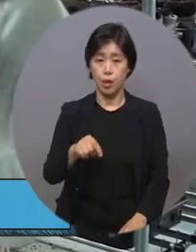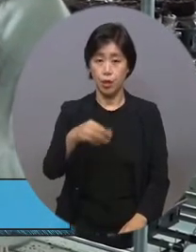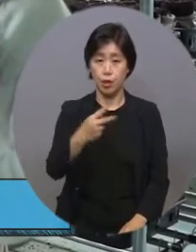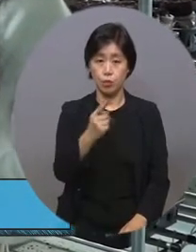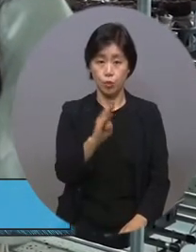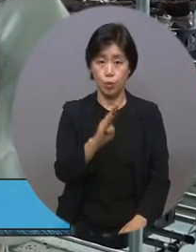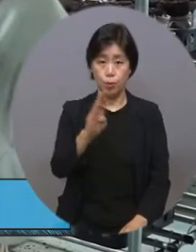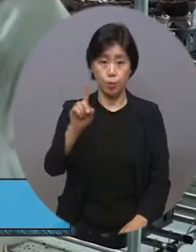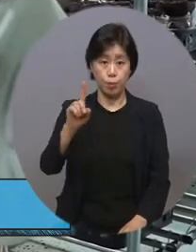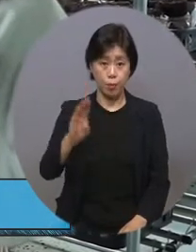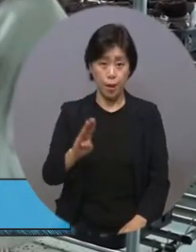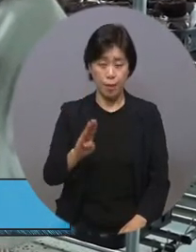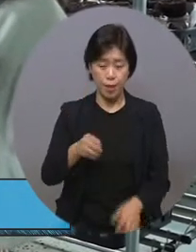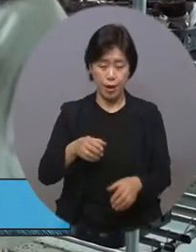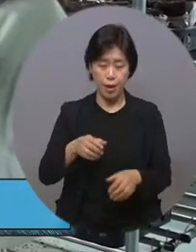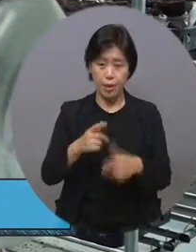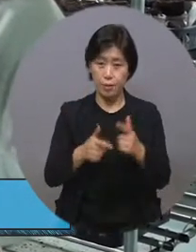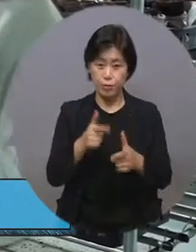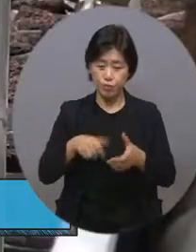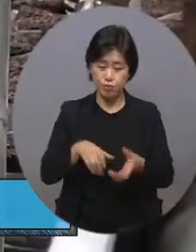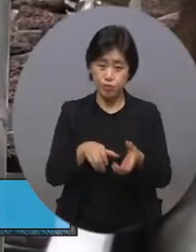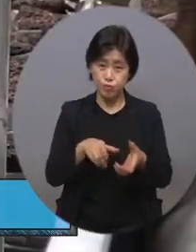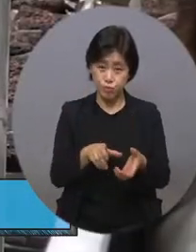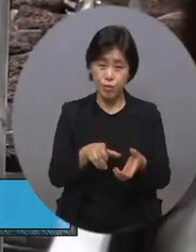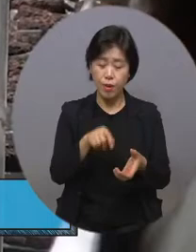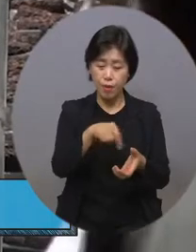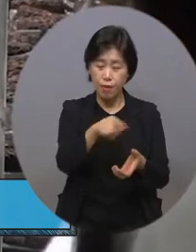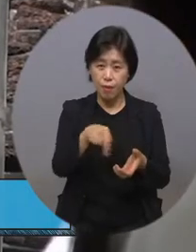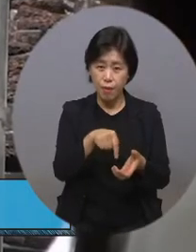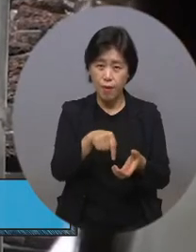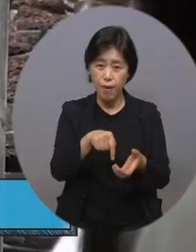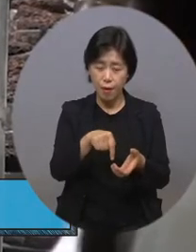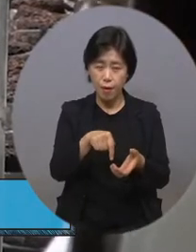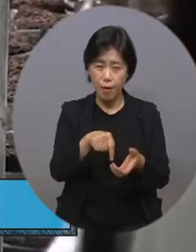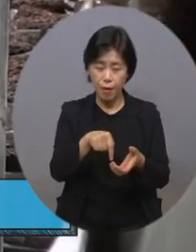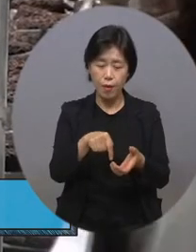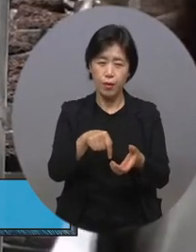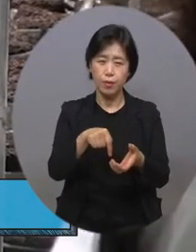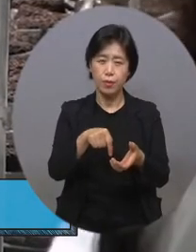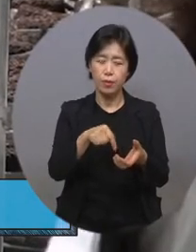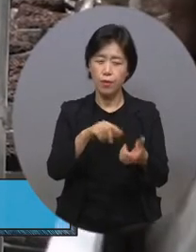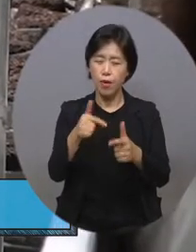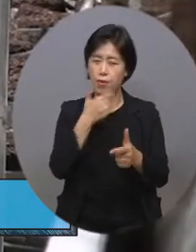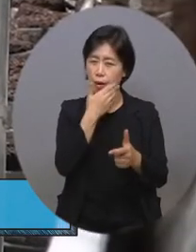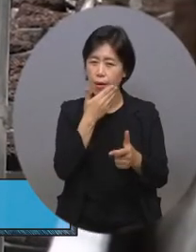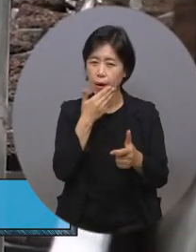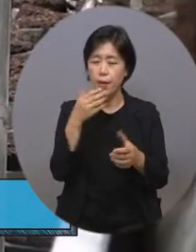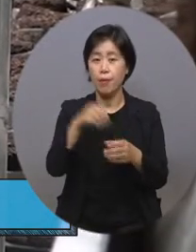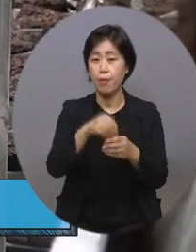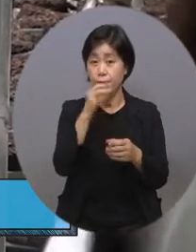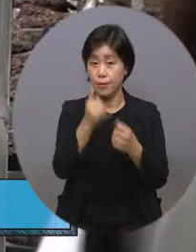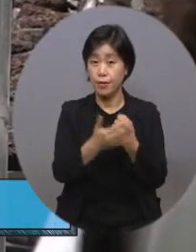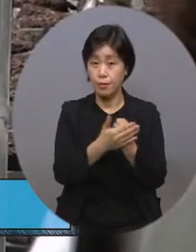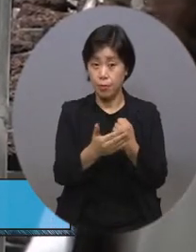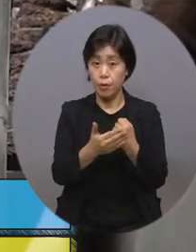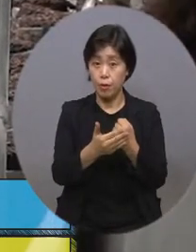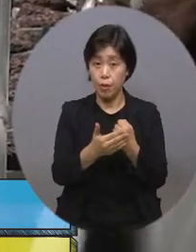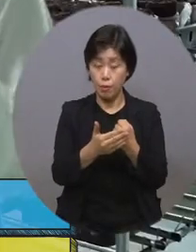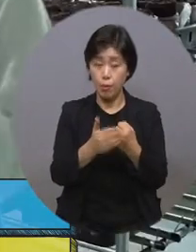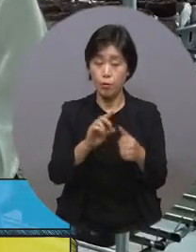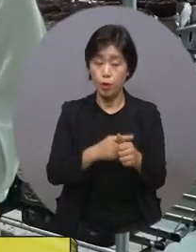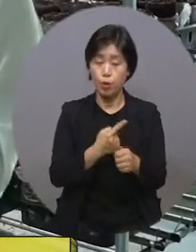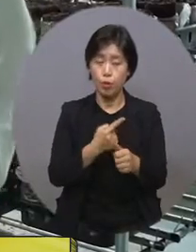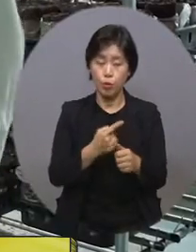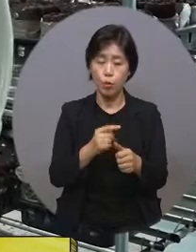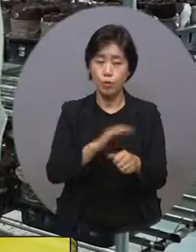여기에 버섯 종균이 들어가 있습니다. 그렇기 때문에 이 배지의 경우에는 6개월 정도 버섯을 재배를 하도록 그렇게 되어 있습니다. 근데